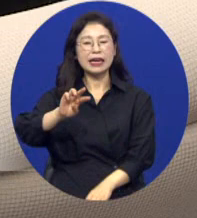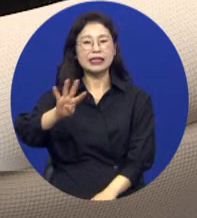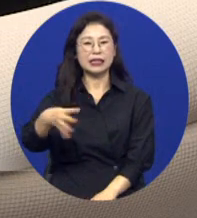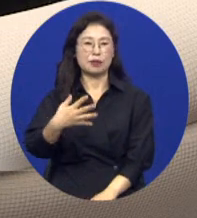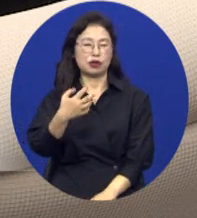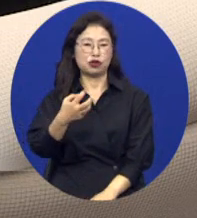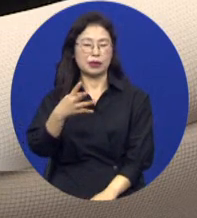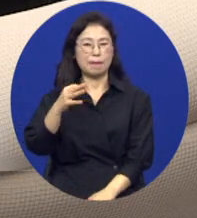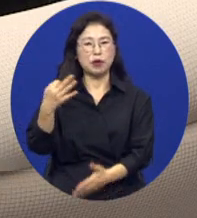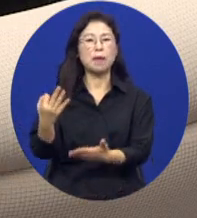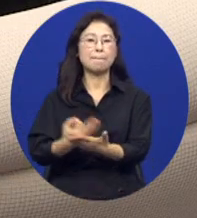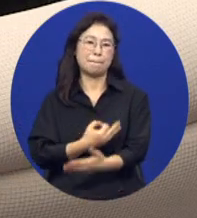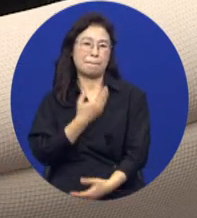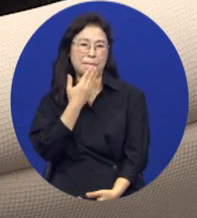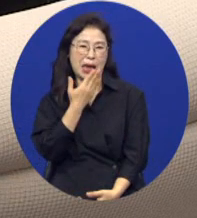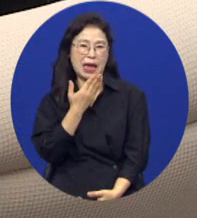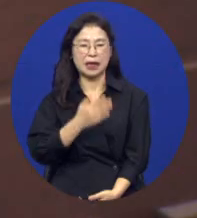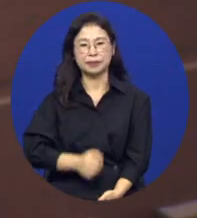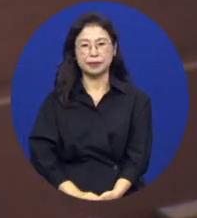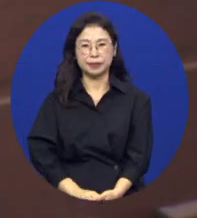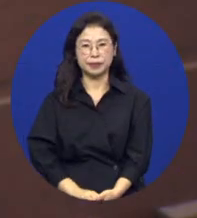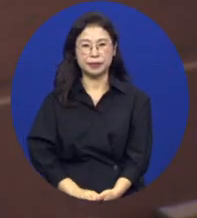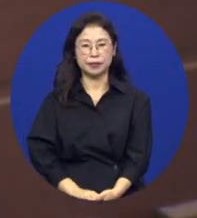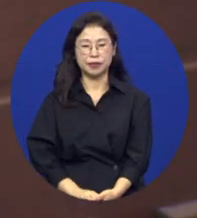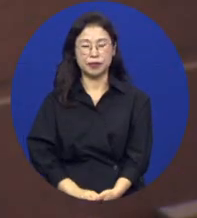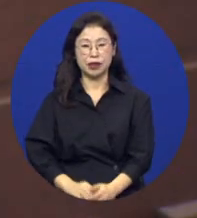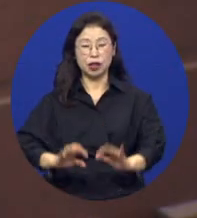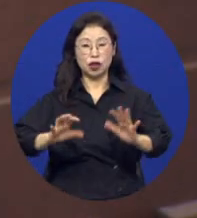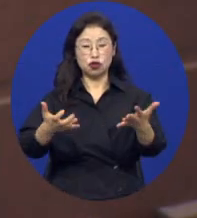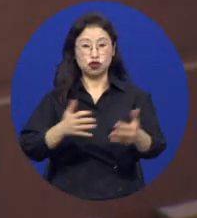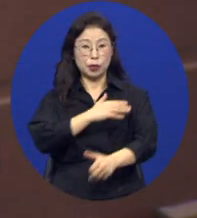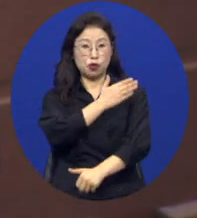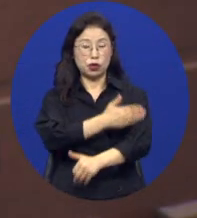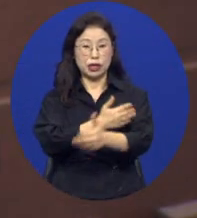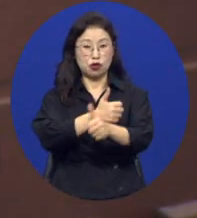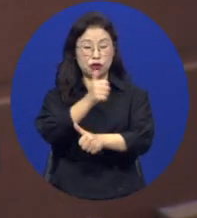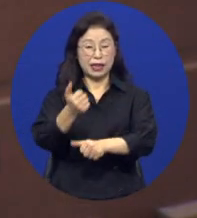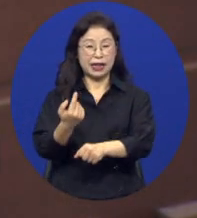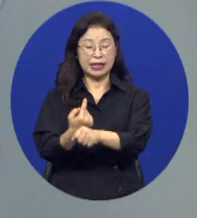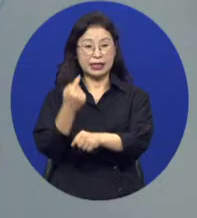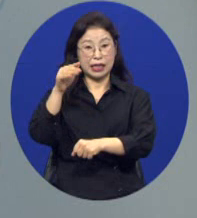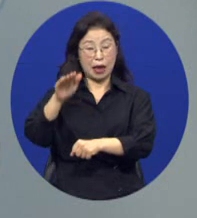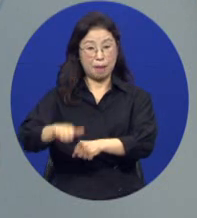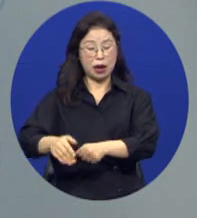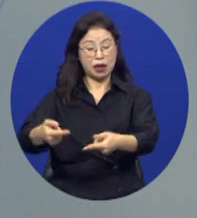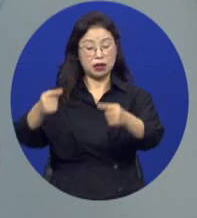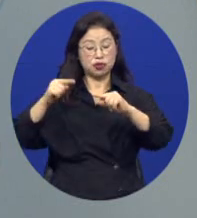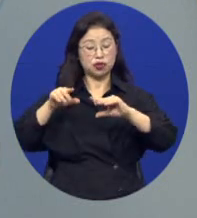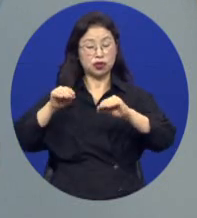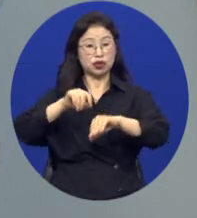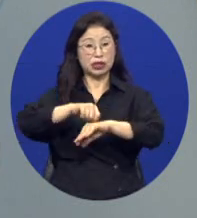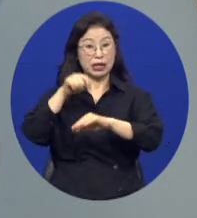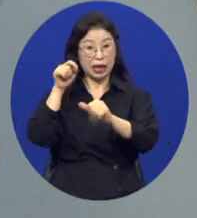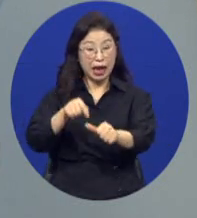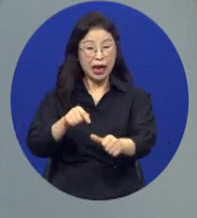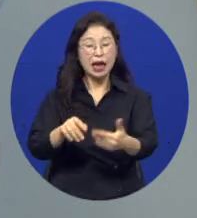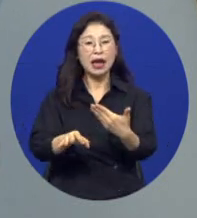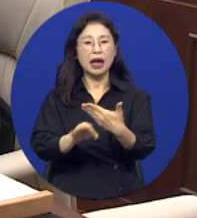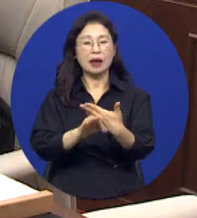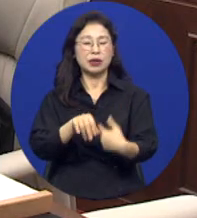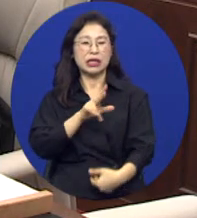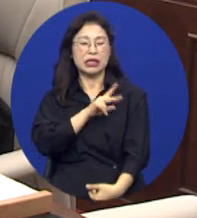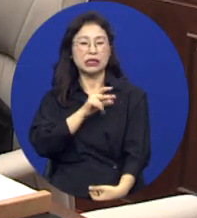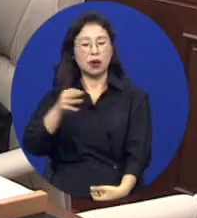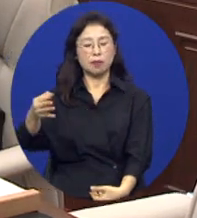493만원은 받을 수 있습니다 국민권익위원회가 지난해 말 출석 정지 징계를 받으면